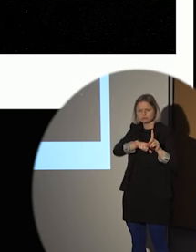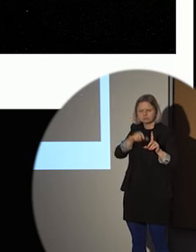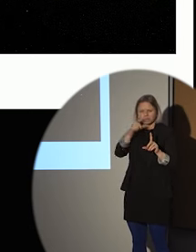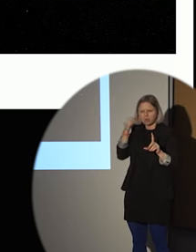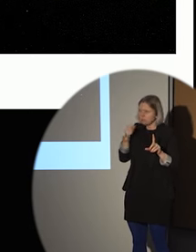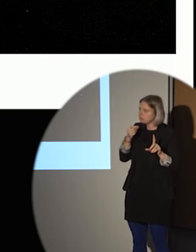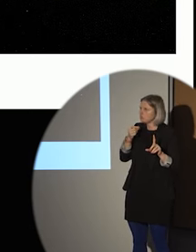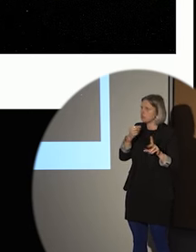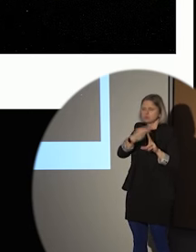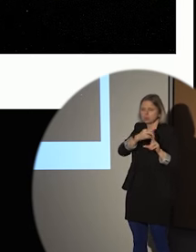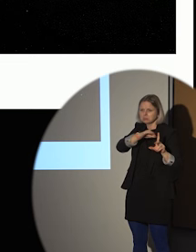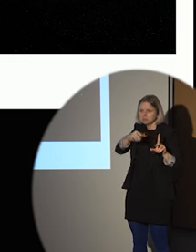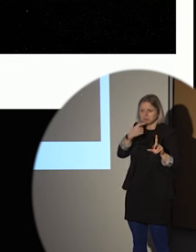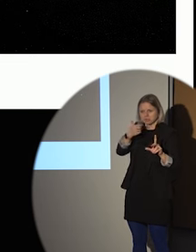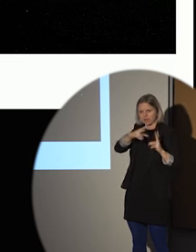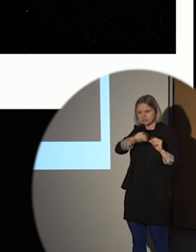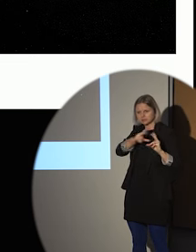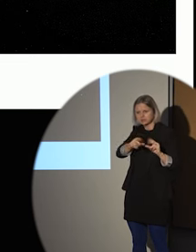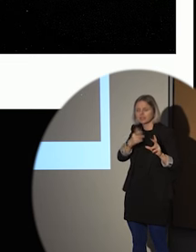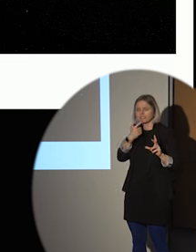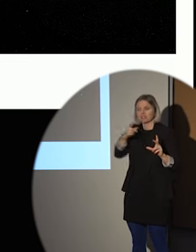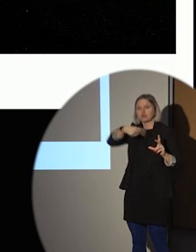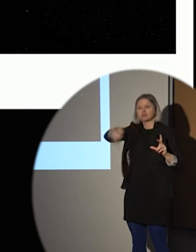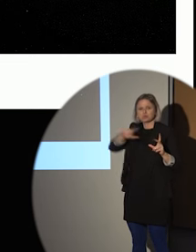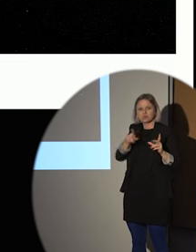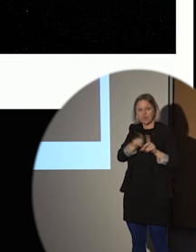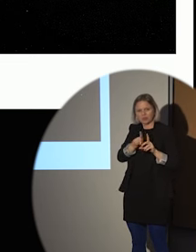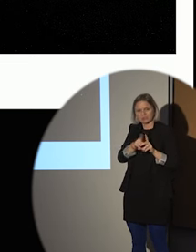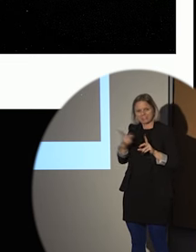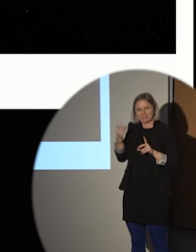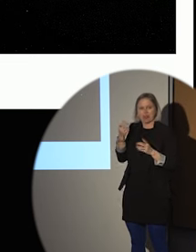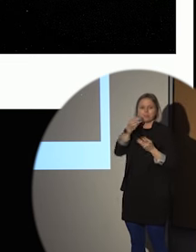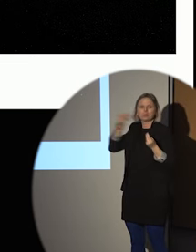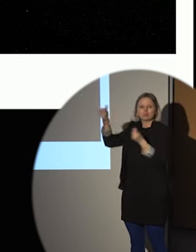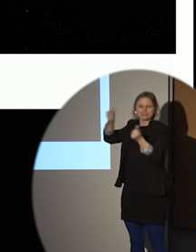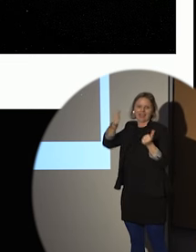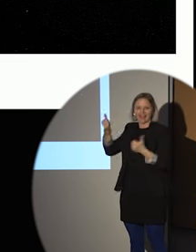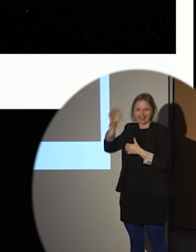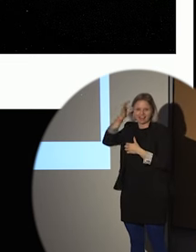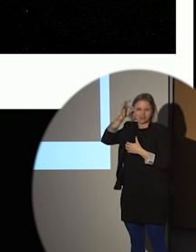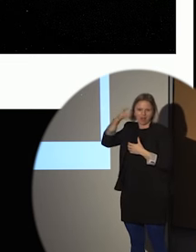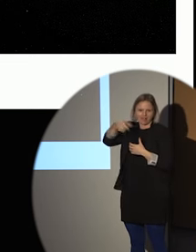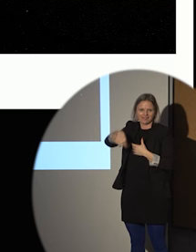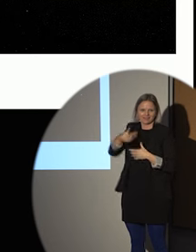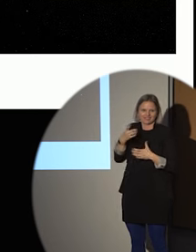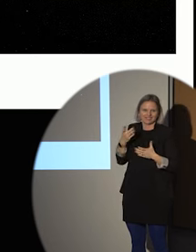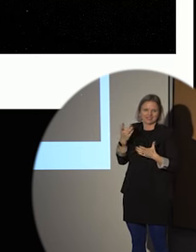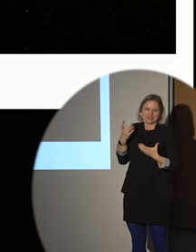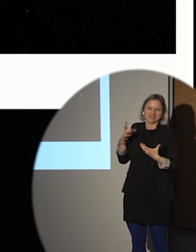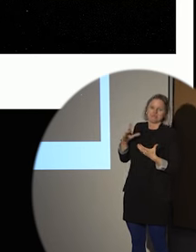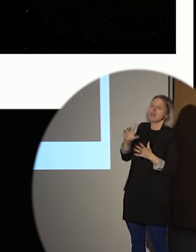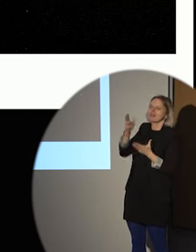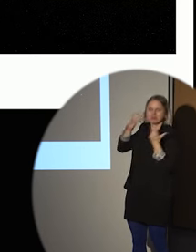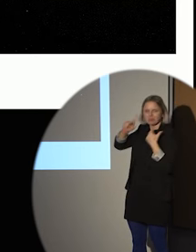poussières d'étoiles. Mais pas n'importe quelle étoile, des étoiles massives, des supernovées. Et donc ces supernovées éjectent